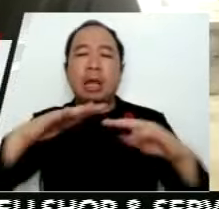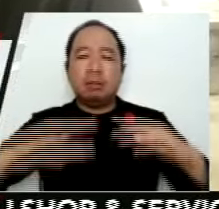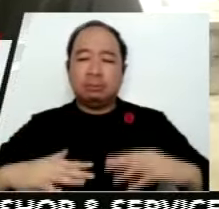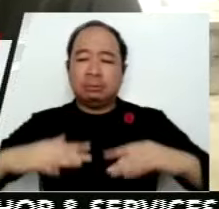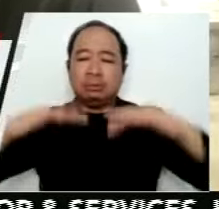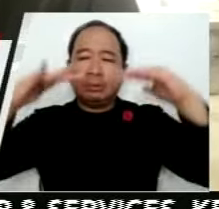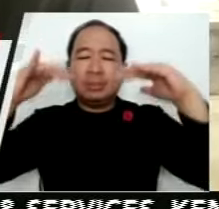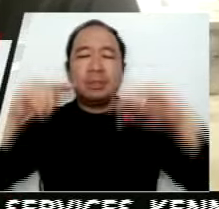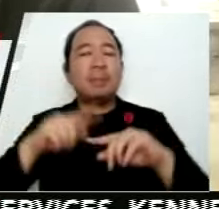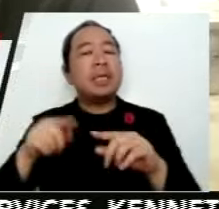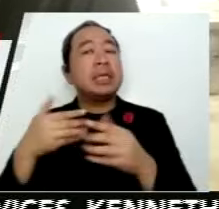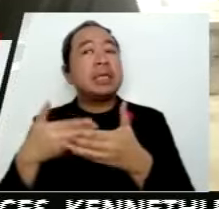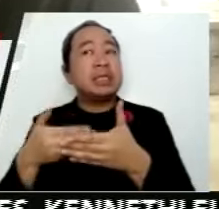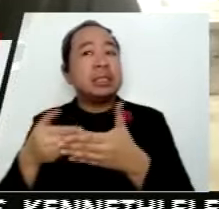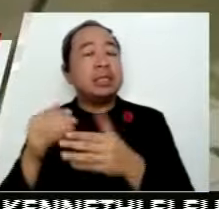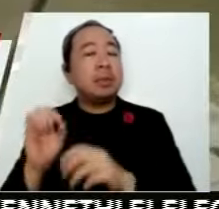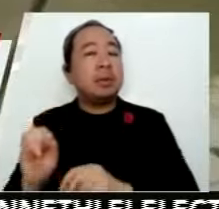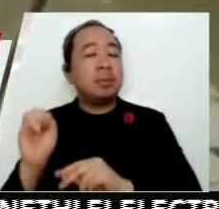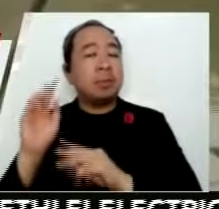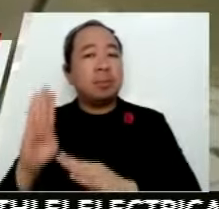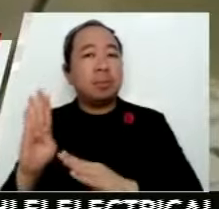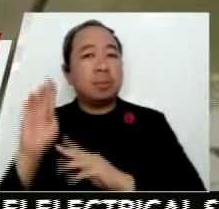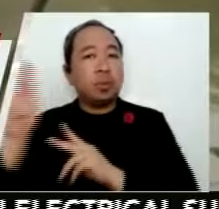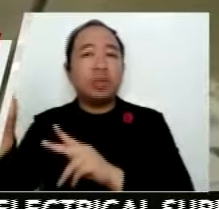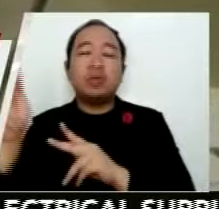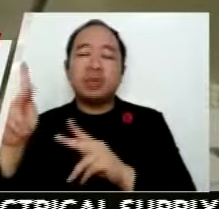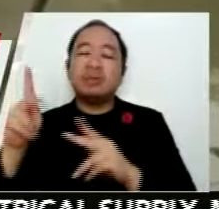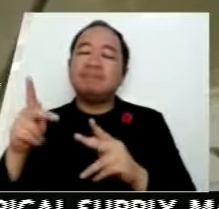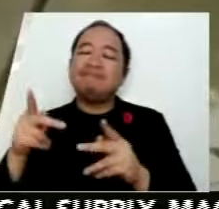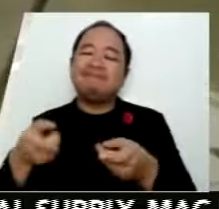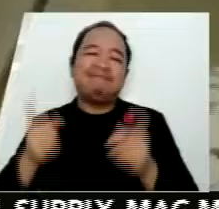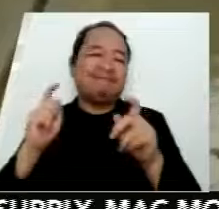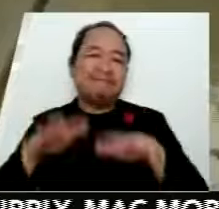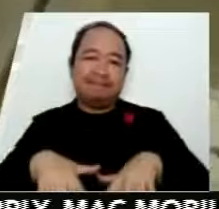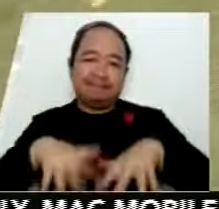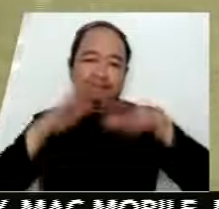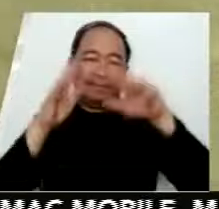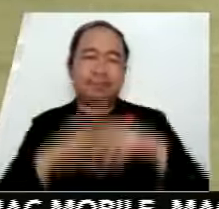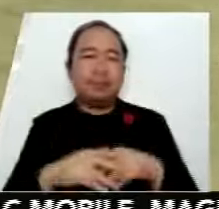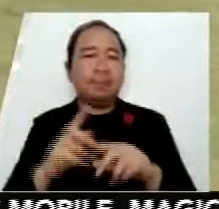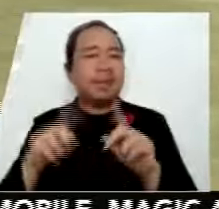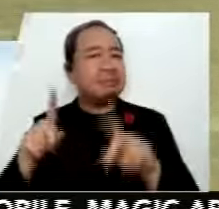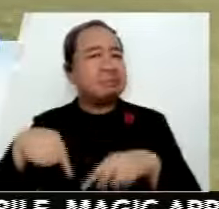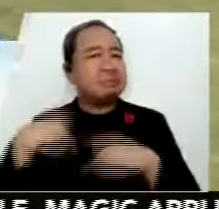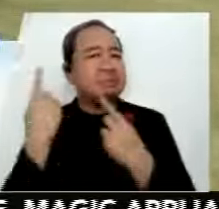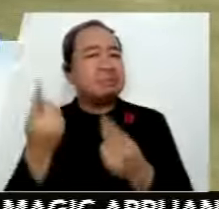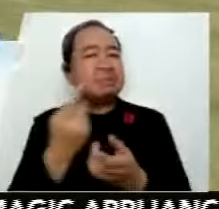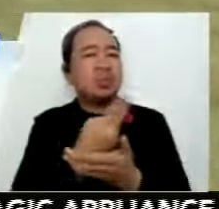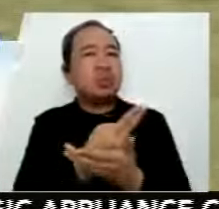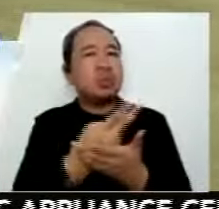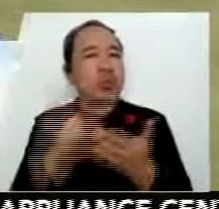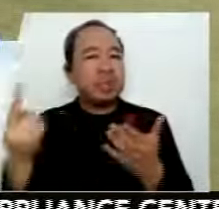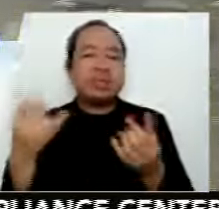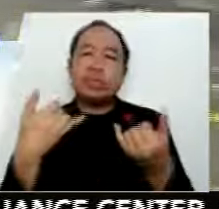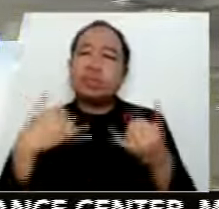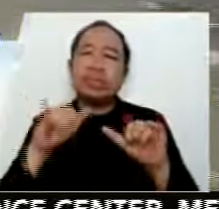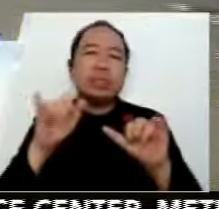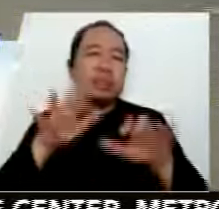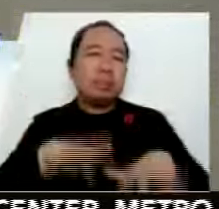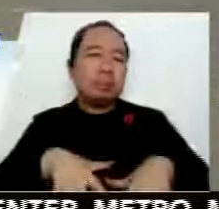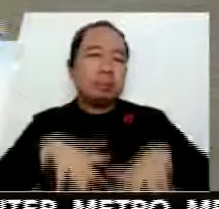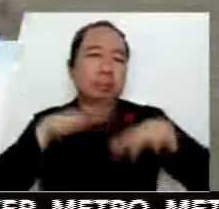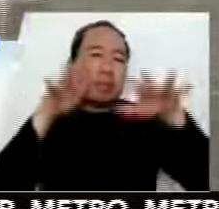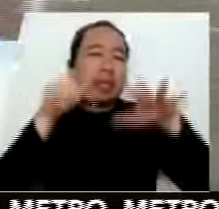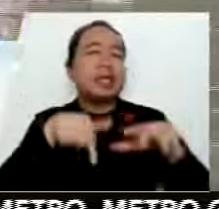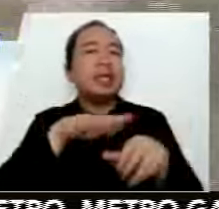ay talagang babahain kami dito. Pero halos 2 linggo na ang nakalipas, lubog pa rin ngayon sa baha ang lugar. Puno